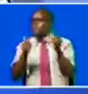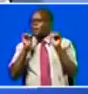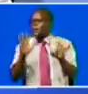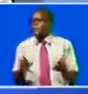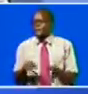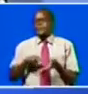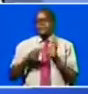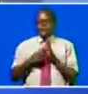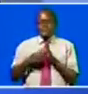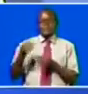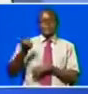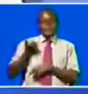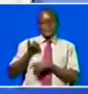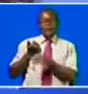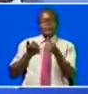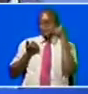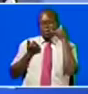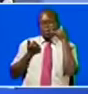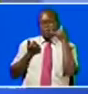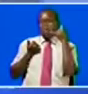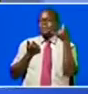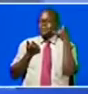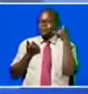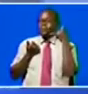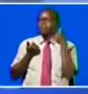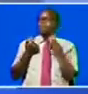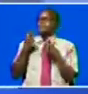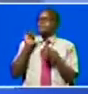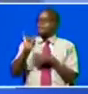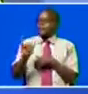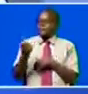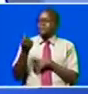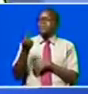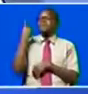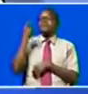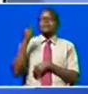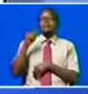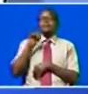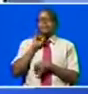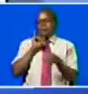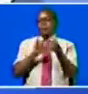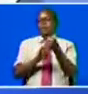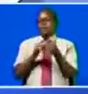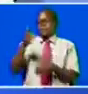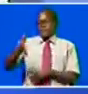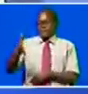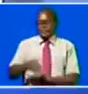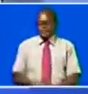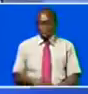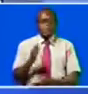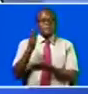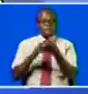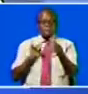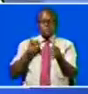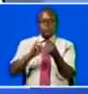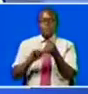Lakini anajua msichana amempigia, kwa hivyo yule msichana inabidi amwambie aongee hivyo ili aelewe, ajue mke wangu yuko hapa. Na pia kuna wanawake pia wamekuwa